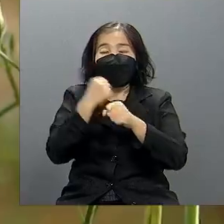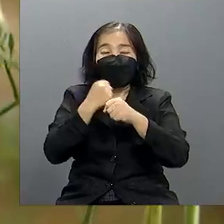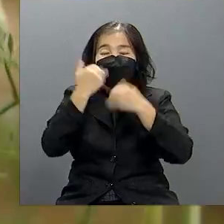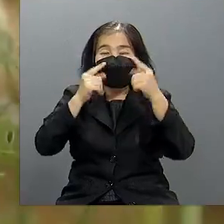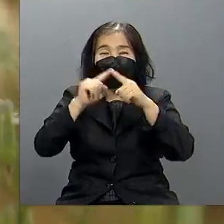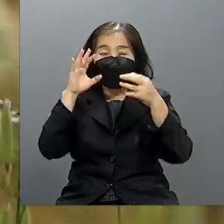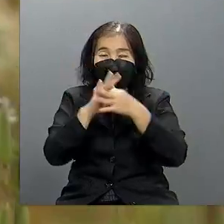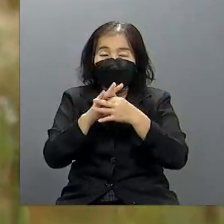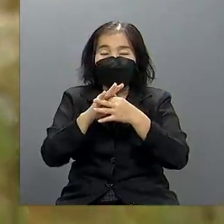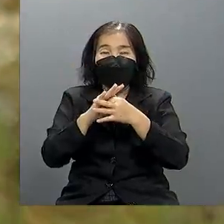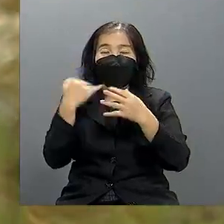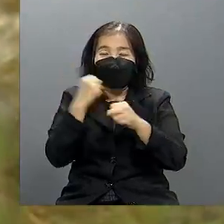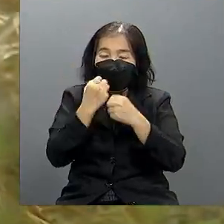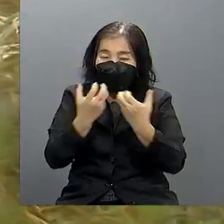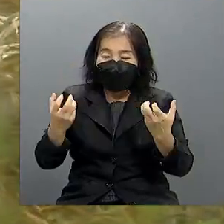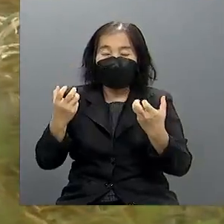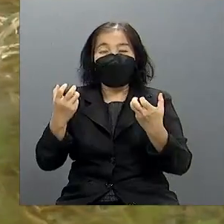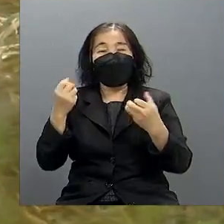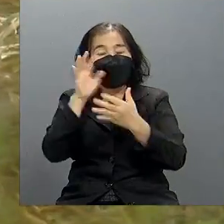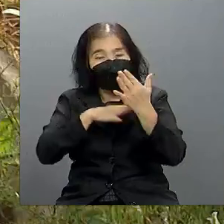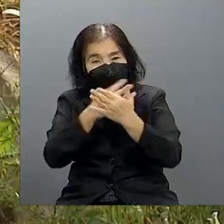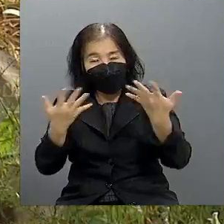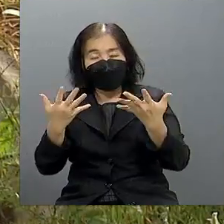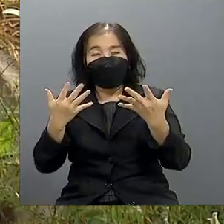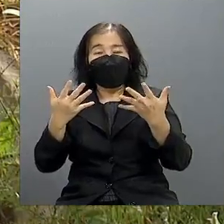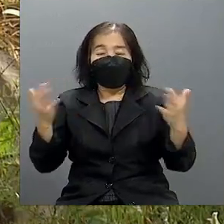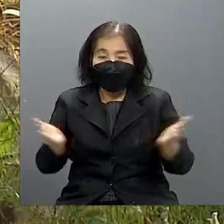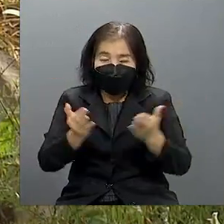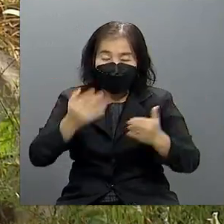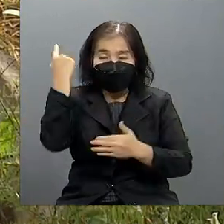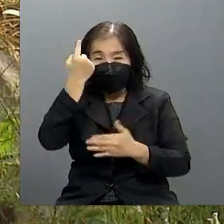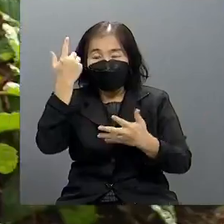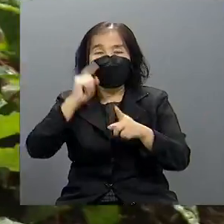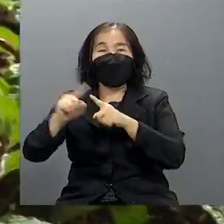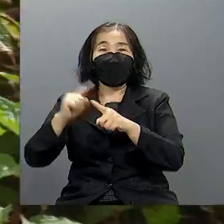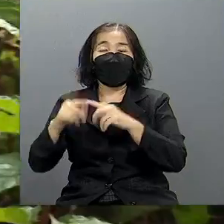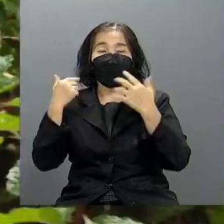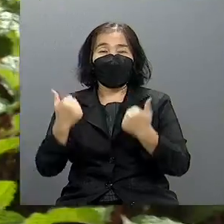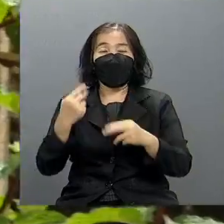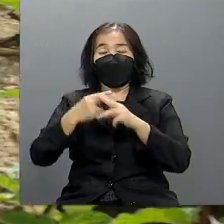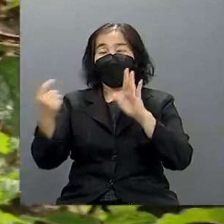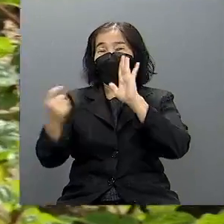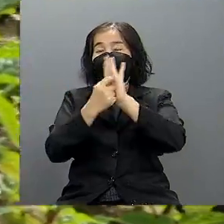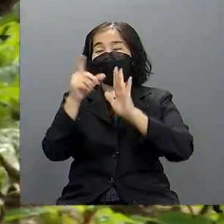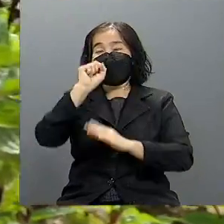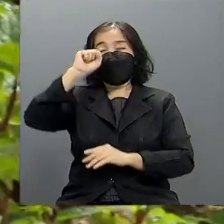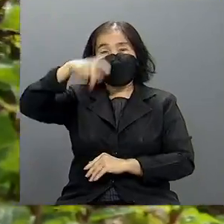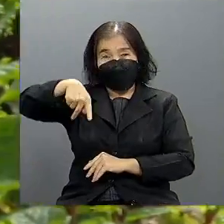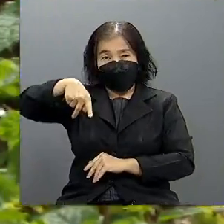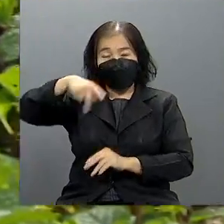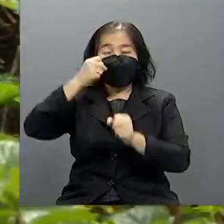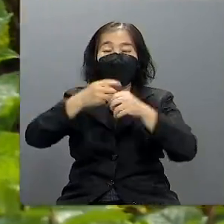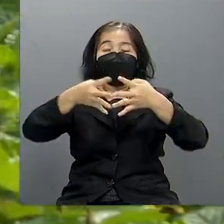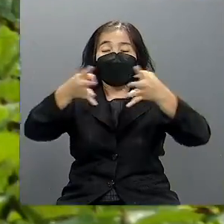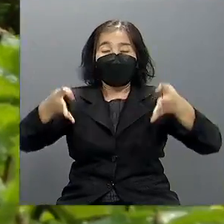การผลิตการวางแผนการผลิตแล้วก็ส่งเสริมเรื่องการท่องเที่ยวจนมาถึง SP Farm Stay ที่เป็นท่องเที่ยวเชิงวิ